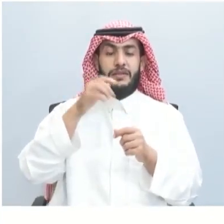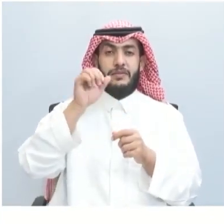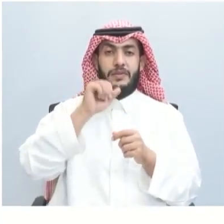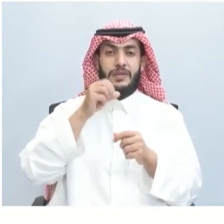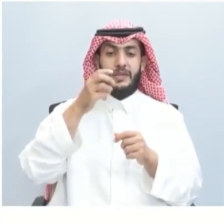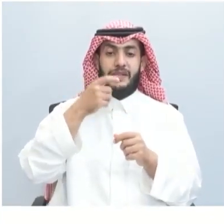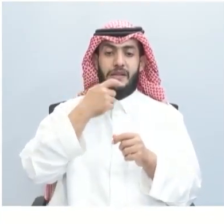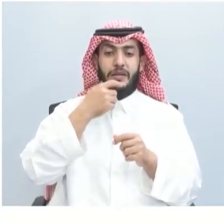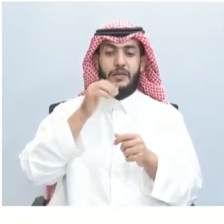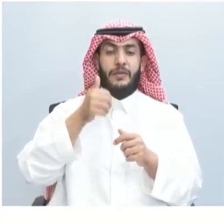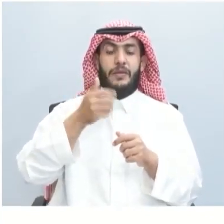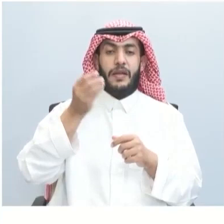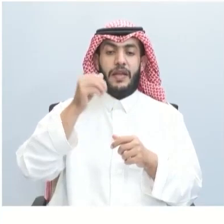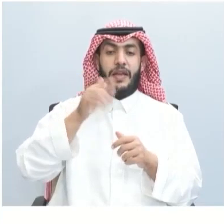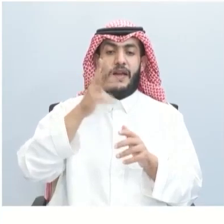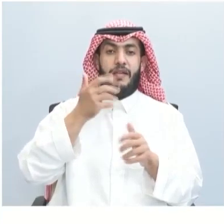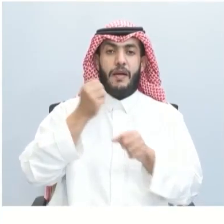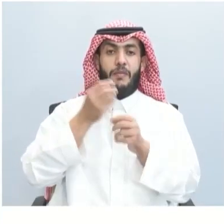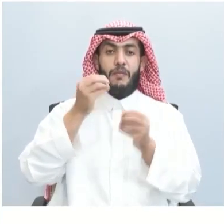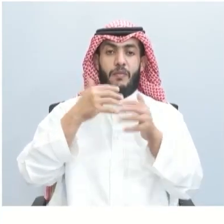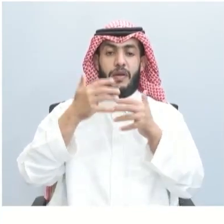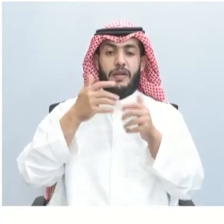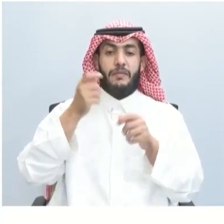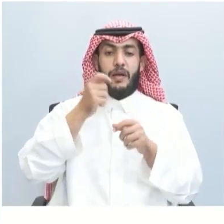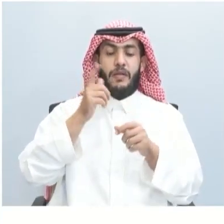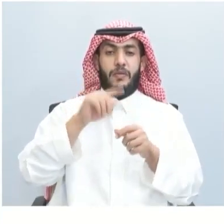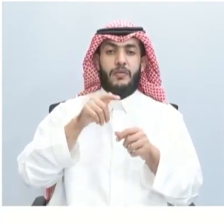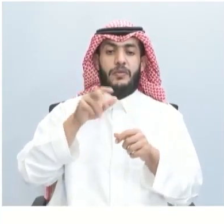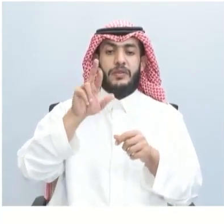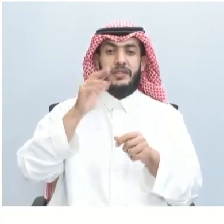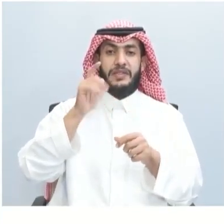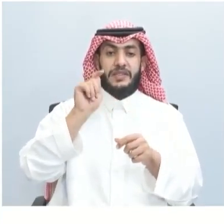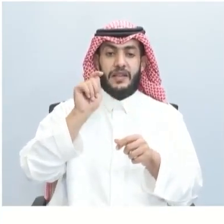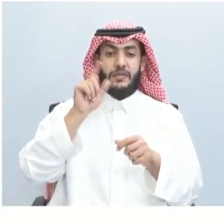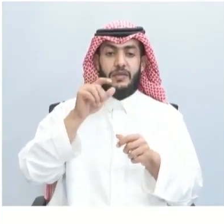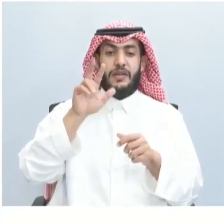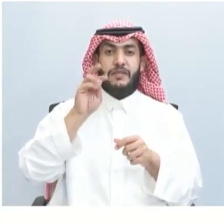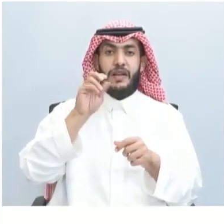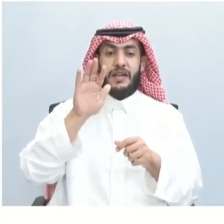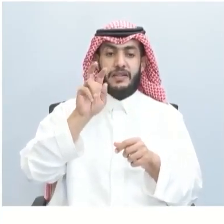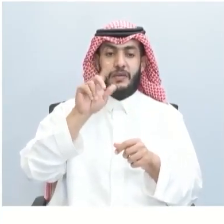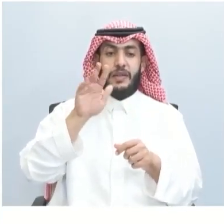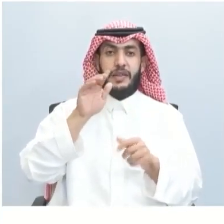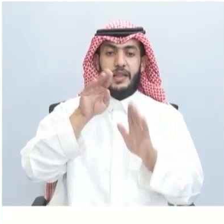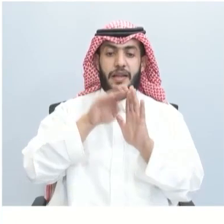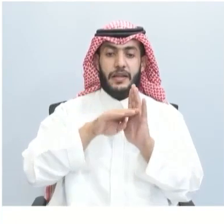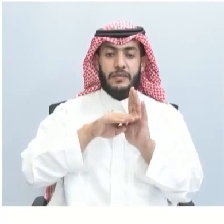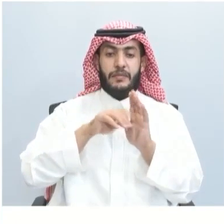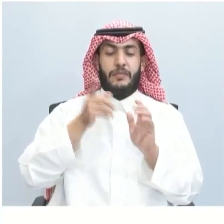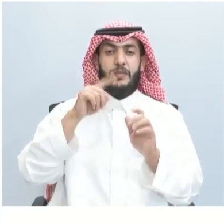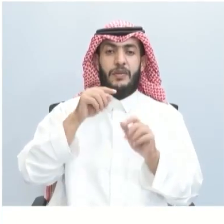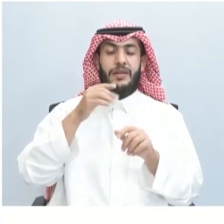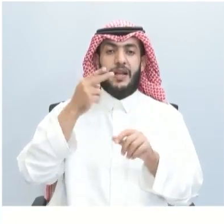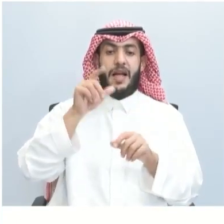اي او بالاضافه الى كيفيه عمل محركات البحث منخلال الزحف والفهرسه والترتيب ايضا